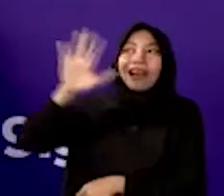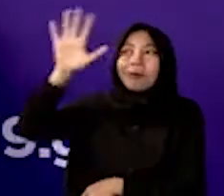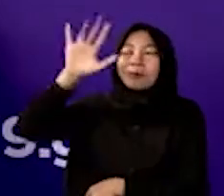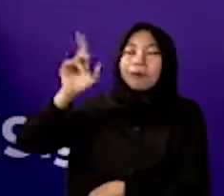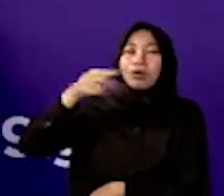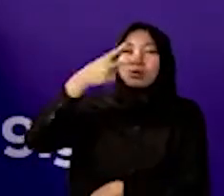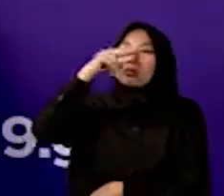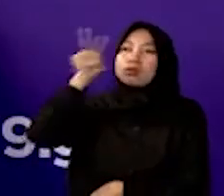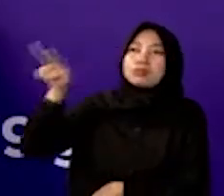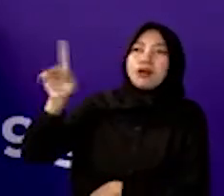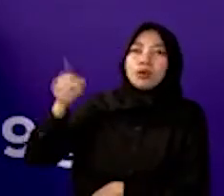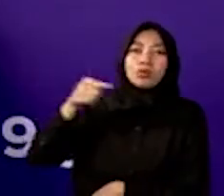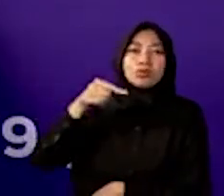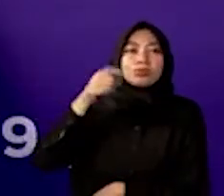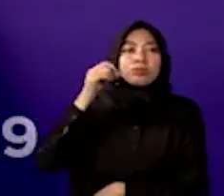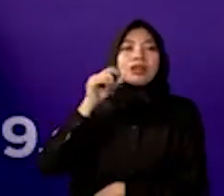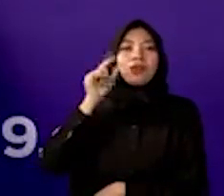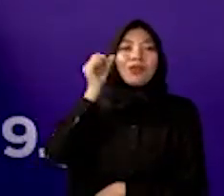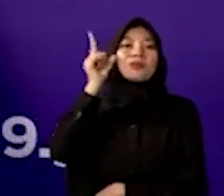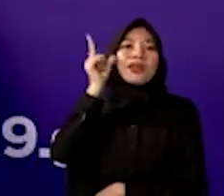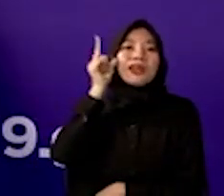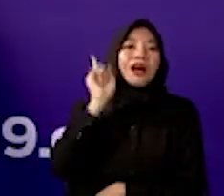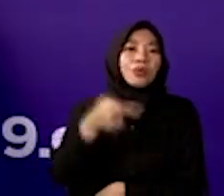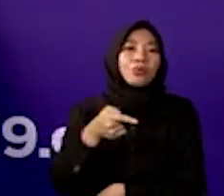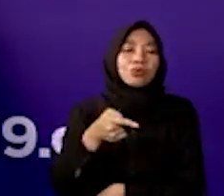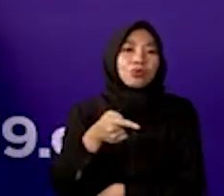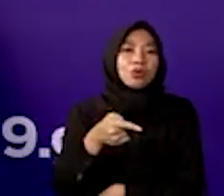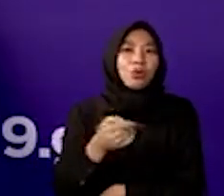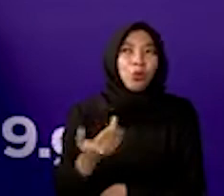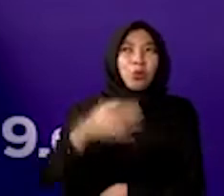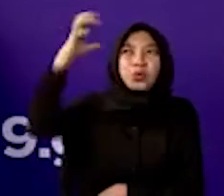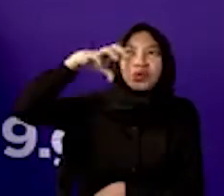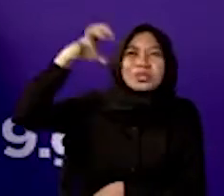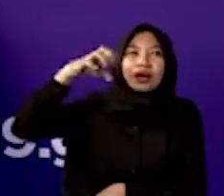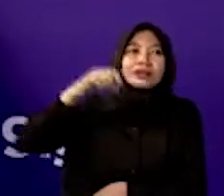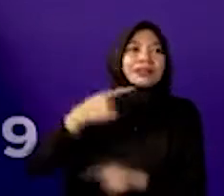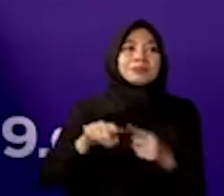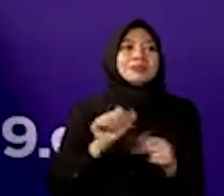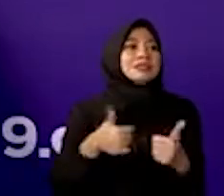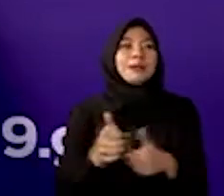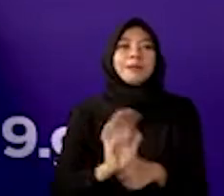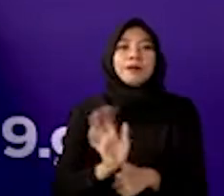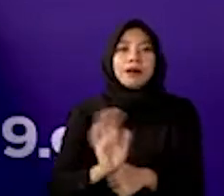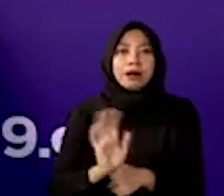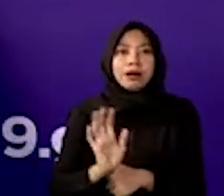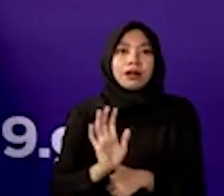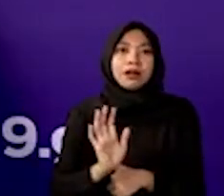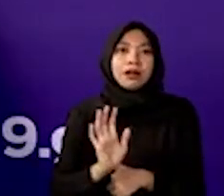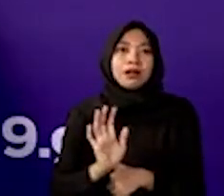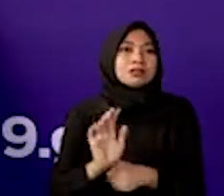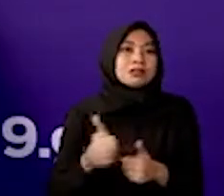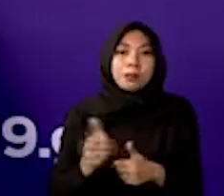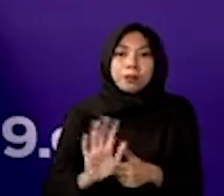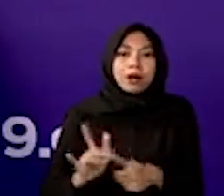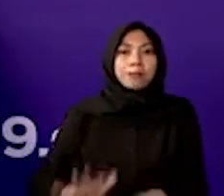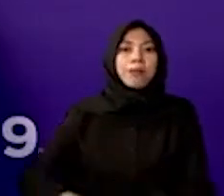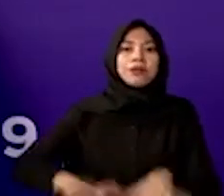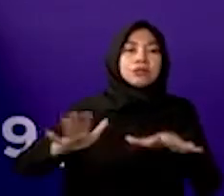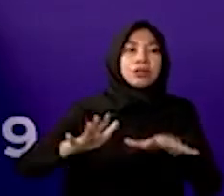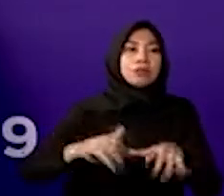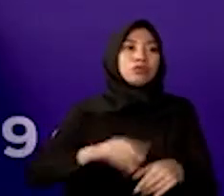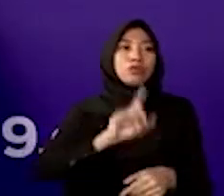sekitar kita jangan sampai nantinya terjadinya hujan kemudian banjir lantas Ada apa namanya